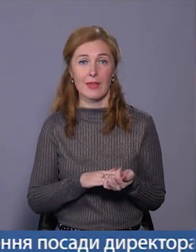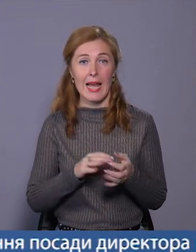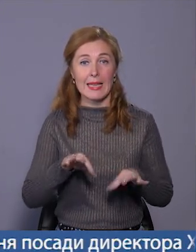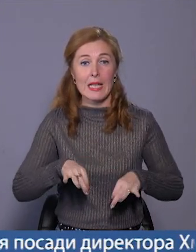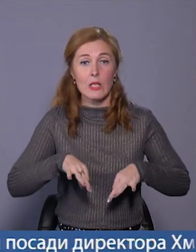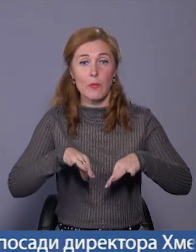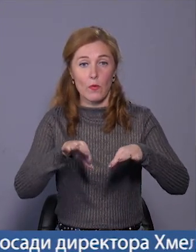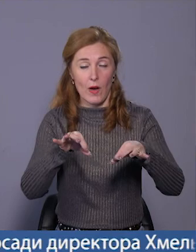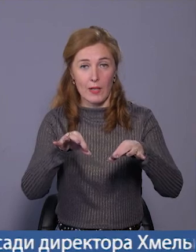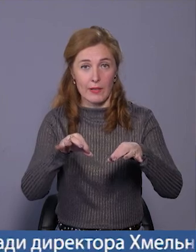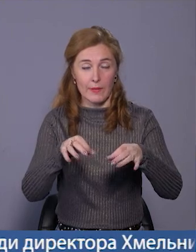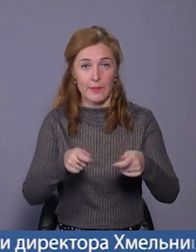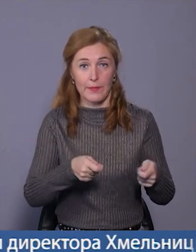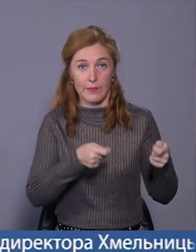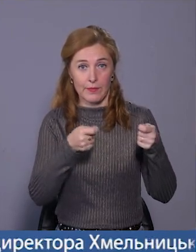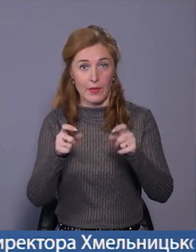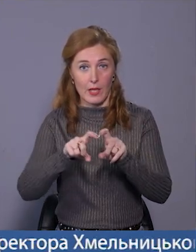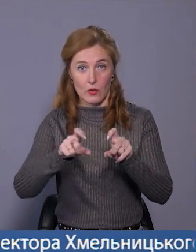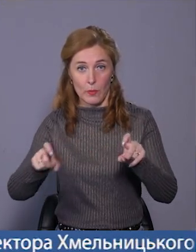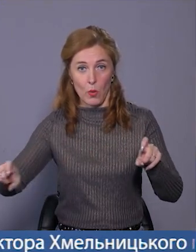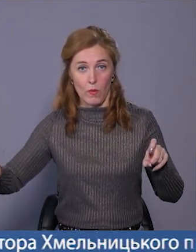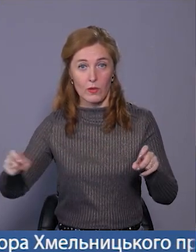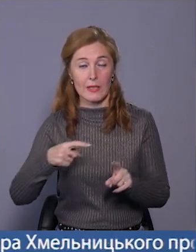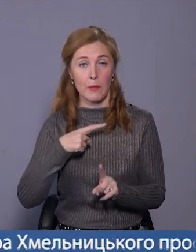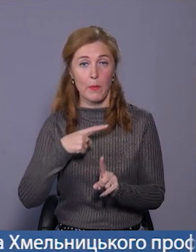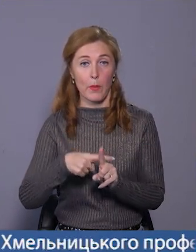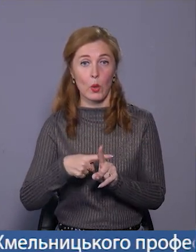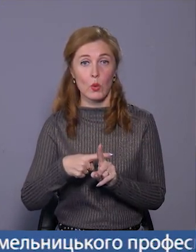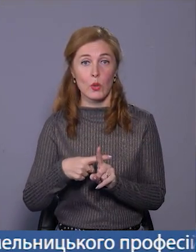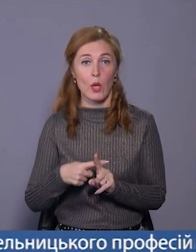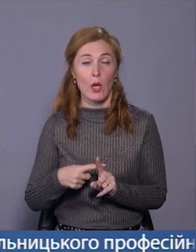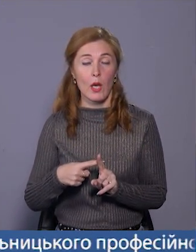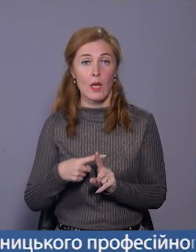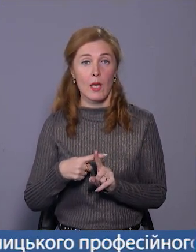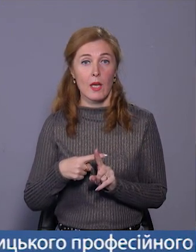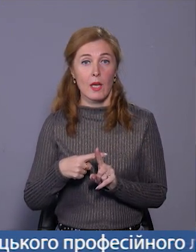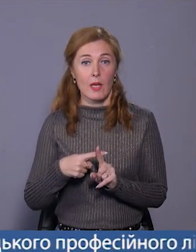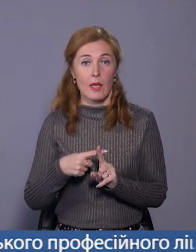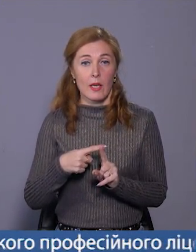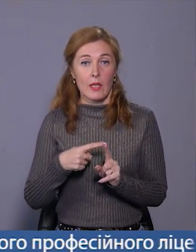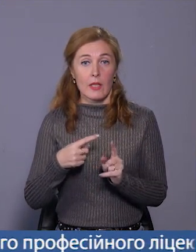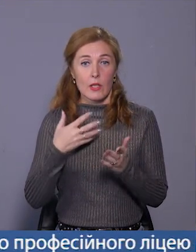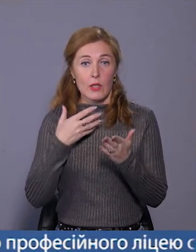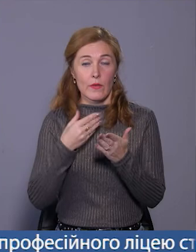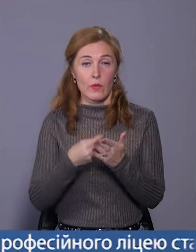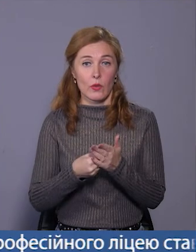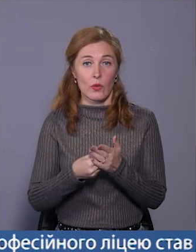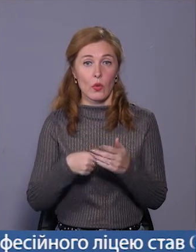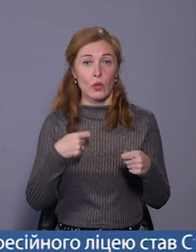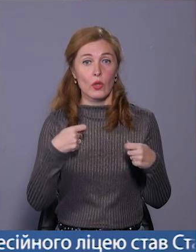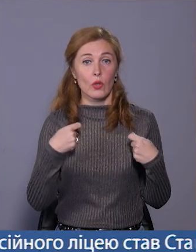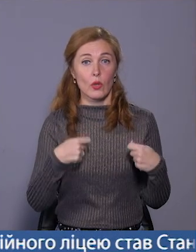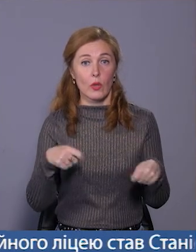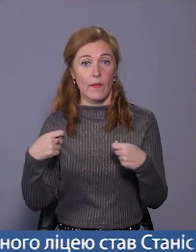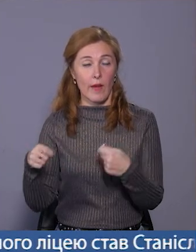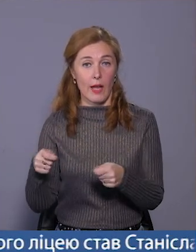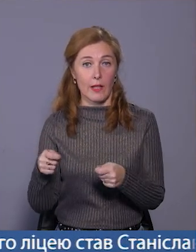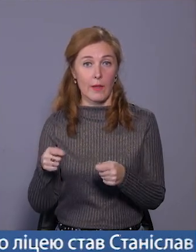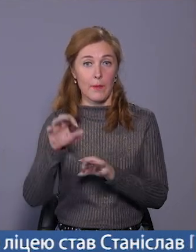транспортування магістральними газопроводами, ну і плюс включити якусь свою торгівельну надбавку безпосередньо постачальника.